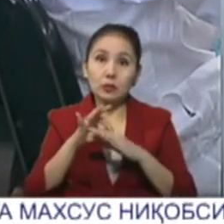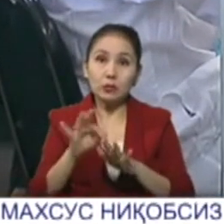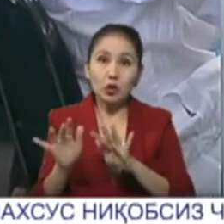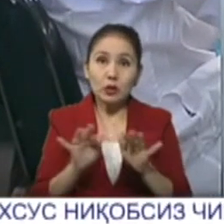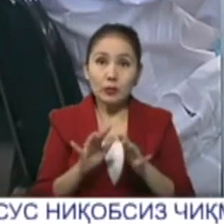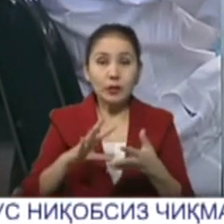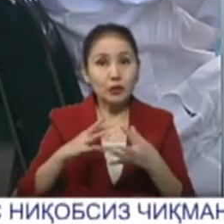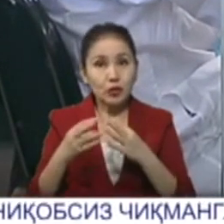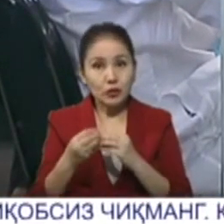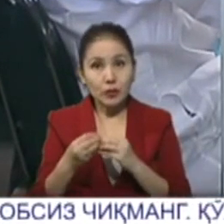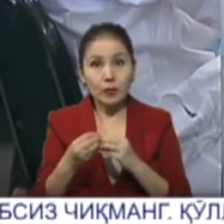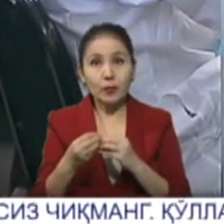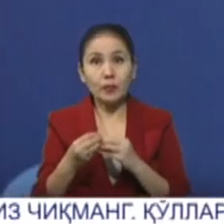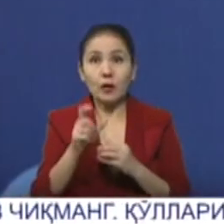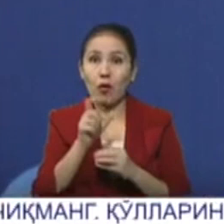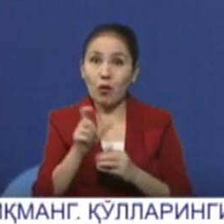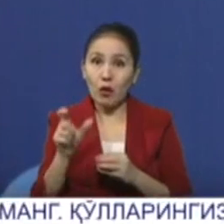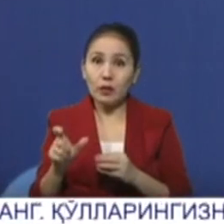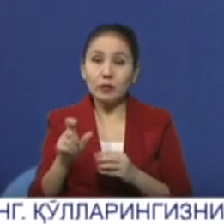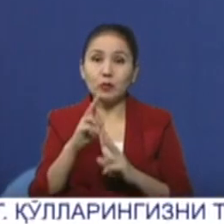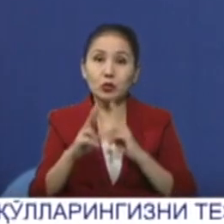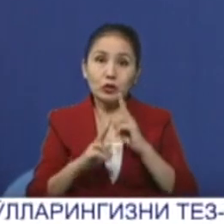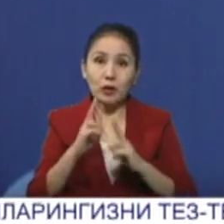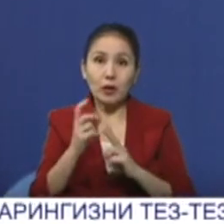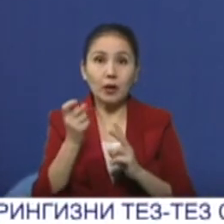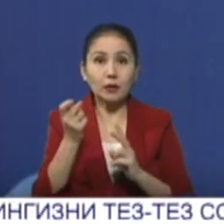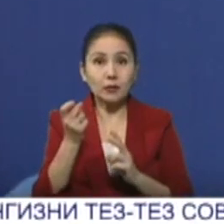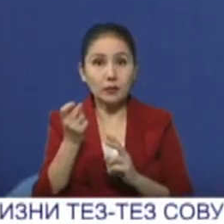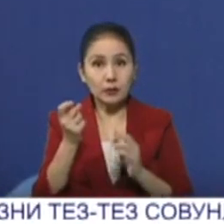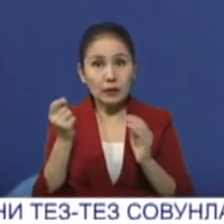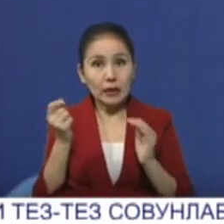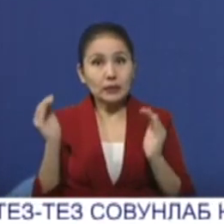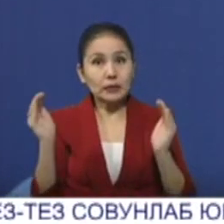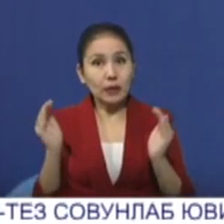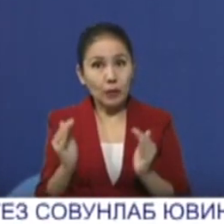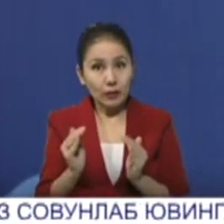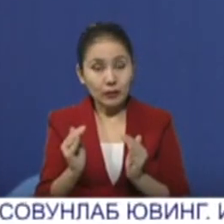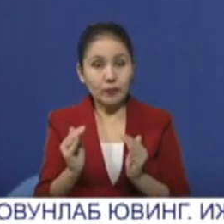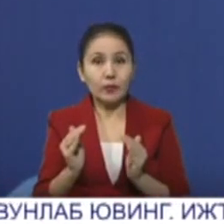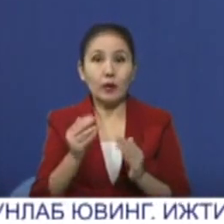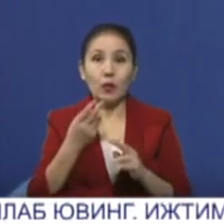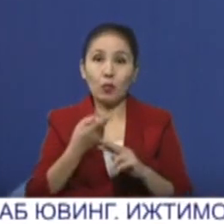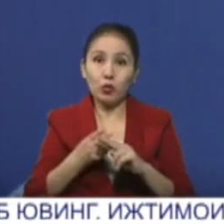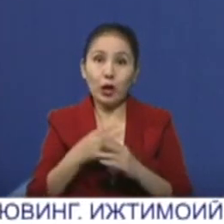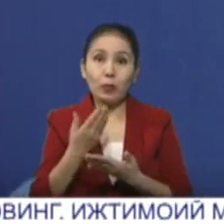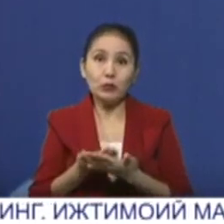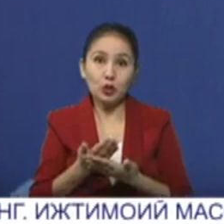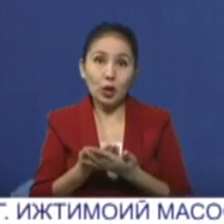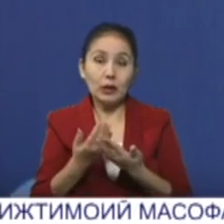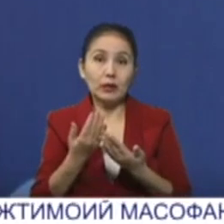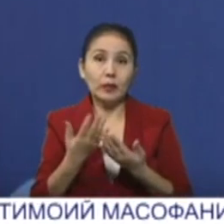chora-tadbirlar natijasida aholimizdan tushayotgan murojaatlar soni keskin kamaygan. Bunga misol qilib aytadigan